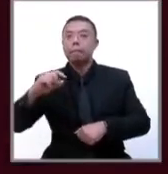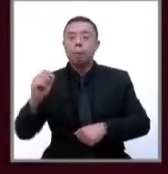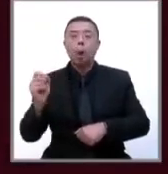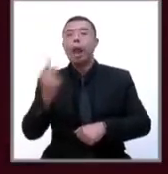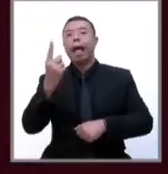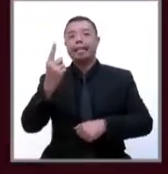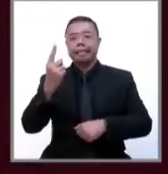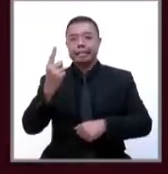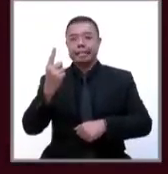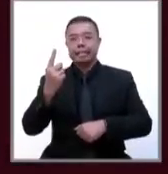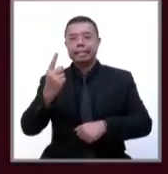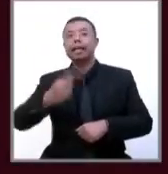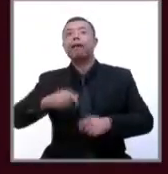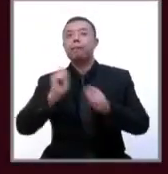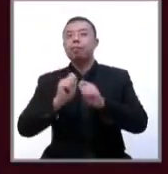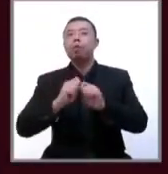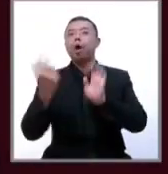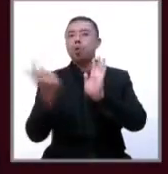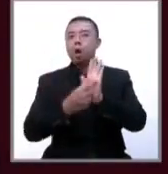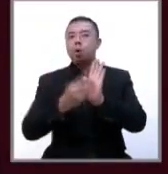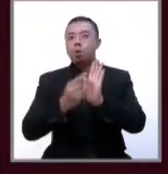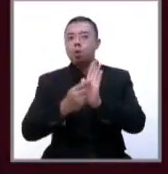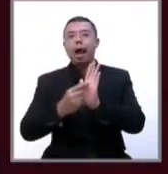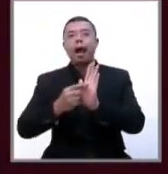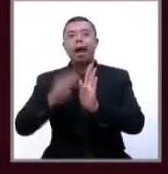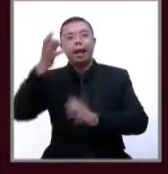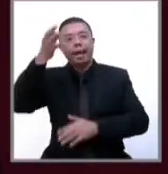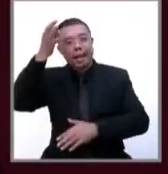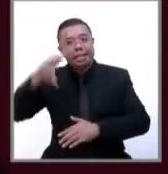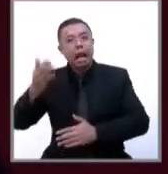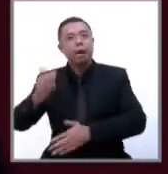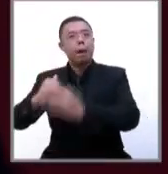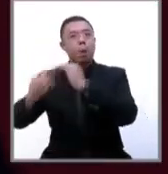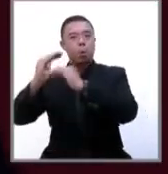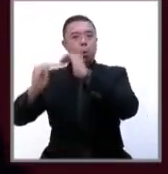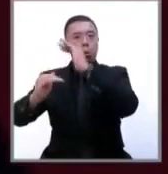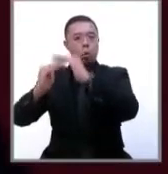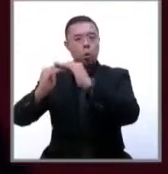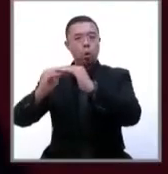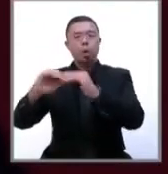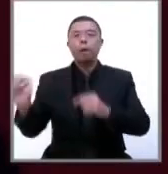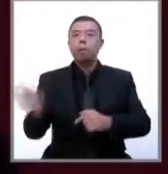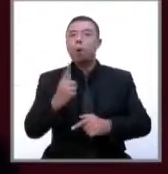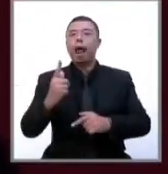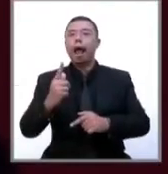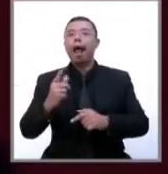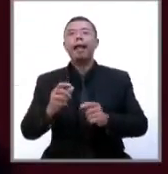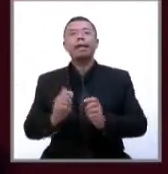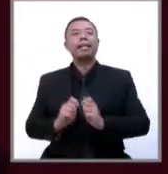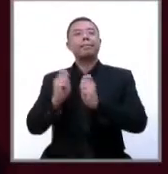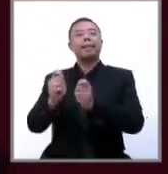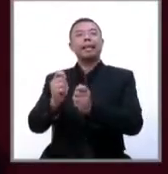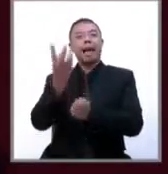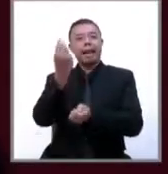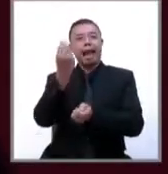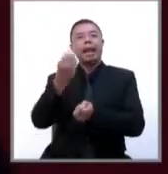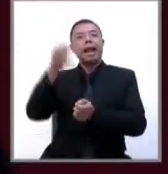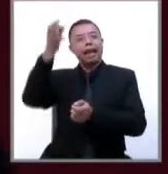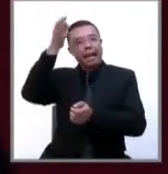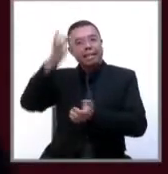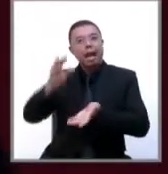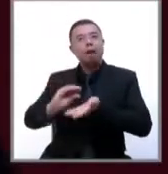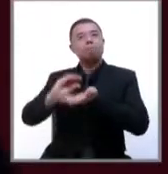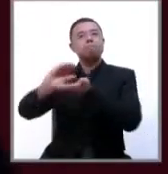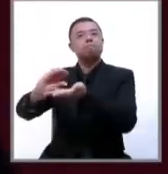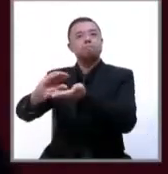mengawali undang-undang pembangunan desa yang diikuti dengan penerapan dana desa yang terus meningkat dari